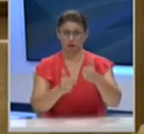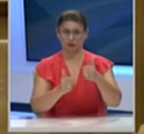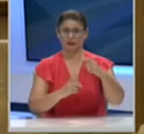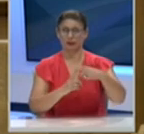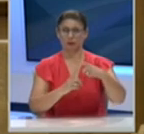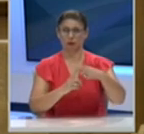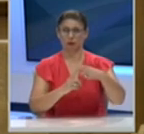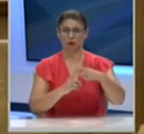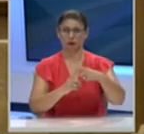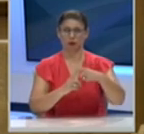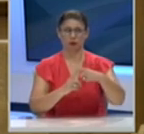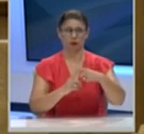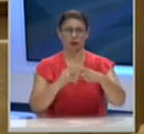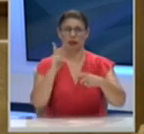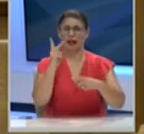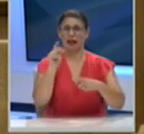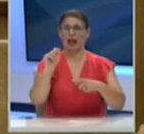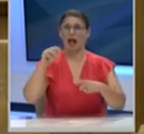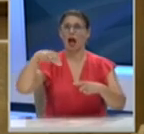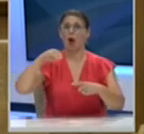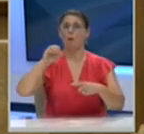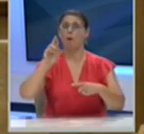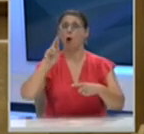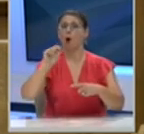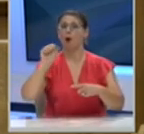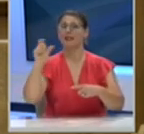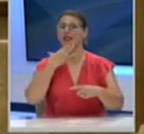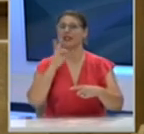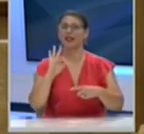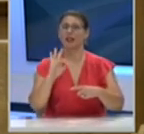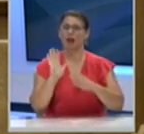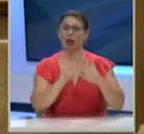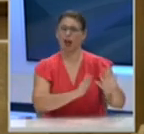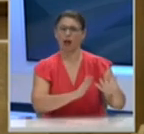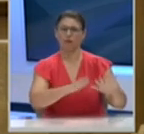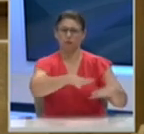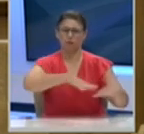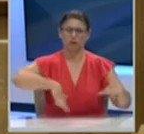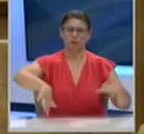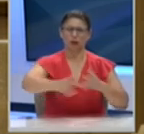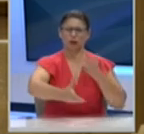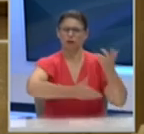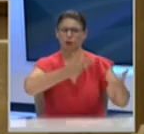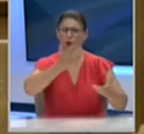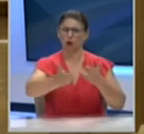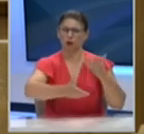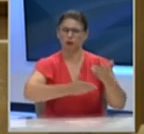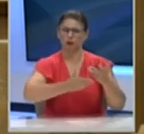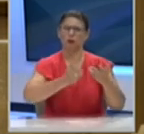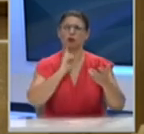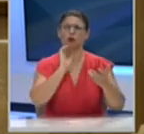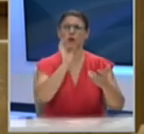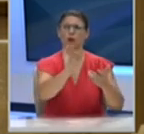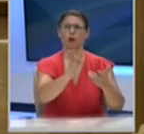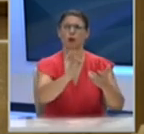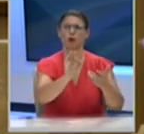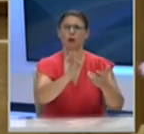τύπου Καμόρας, όπου αφήνονται εκτάσεις να κατακαούν προκειμένου